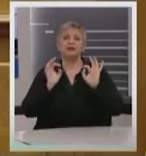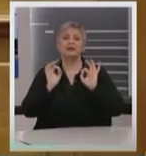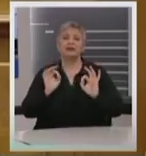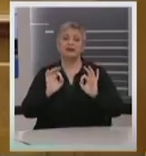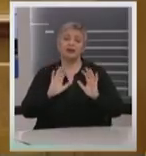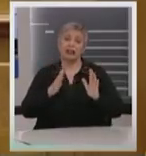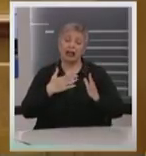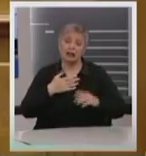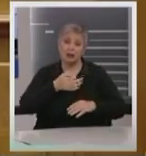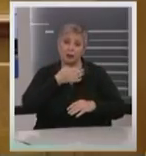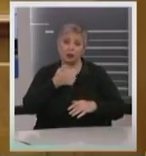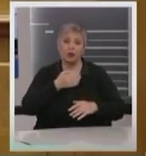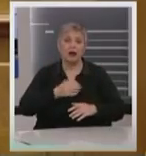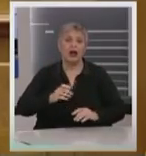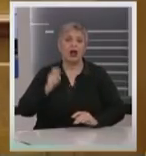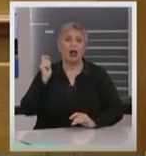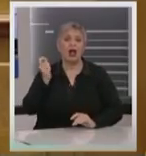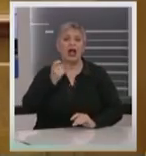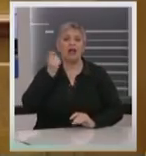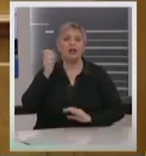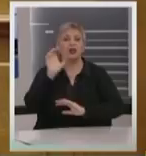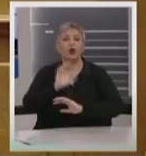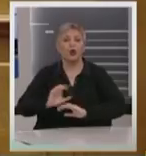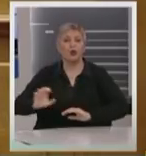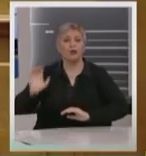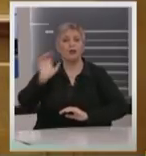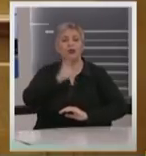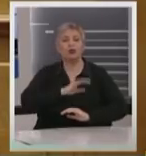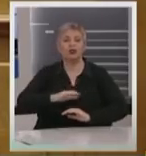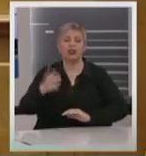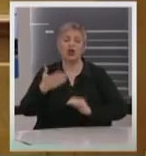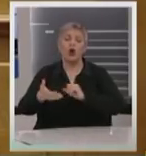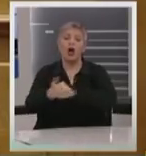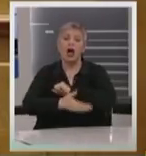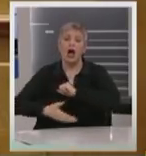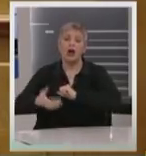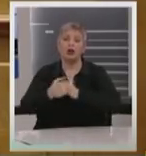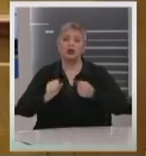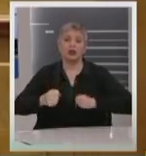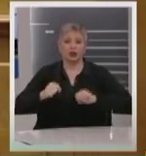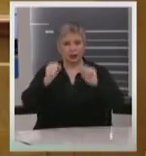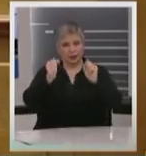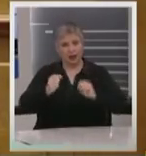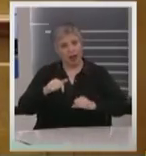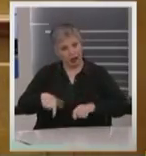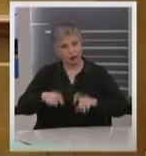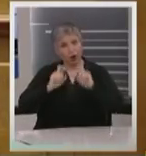το έχετε ξανακούσει, Εθνικό Μουσείο Αγροτικού Κινήματος. Απολύτως απαραίτητο στην κατάσταση της χώρας